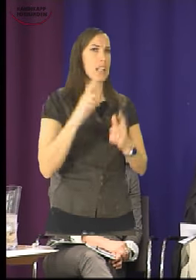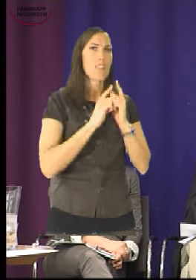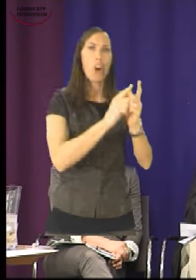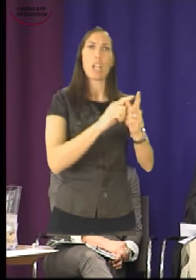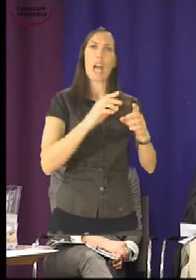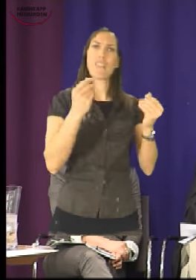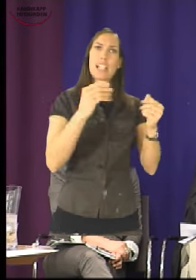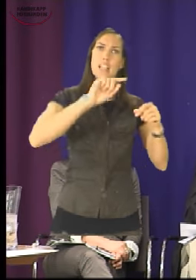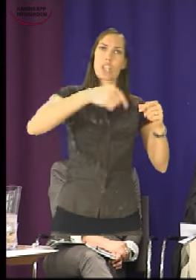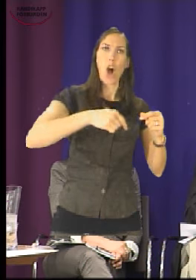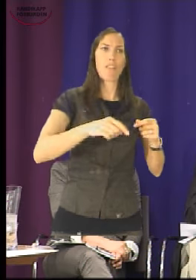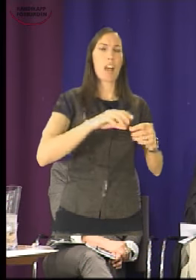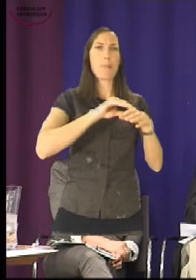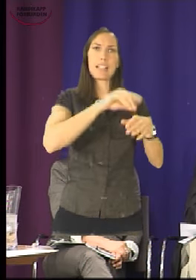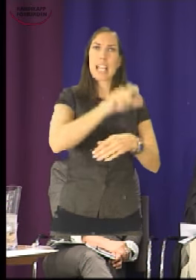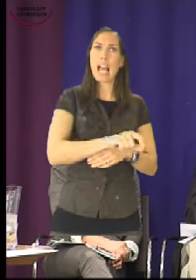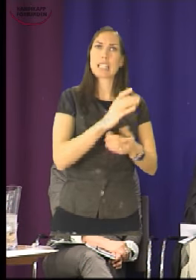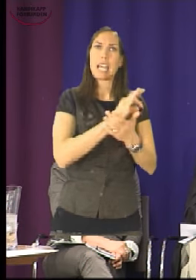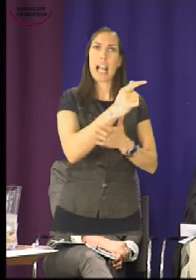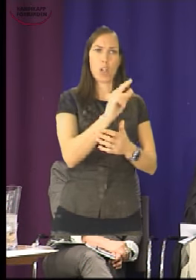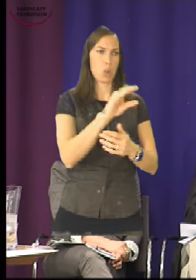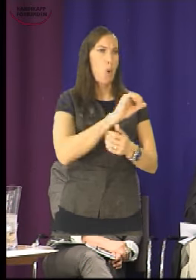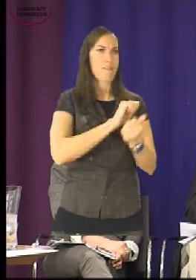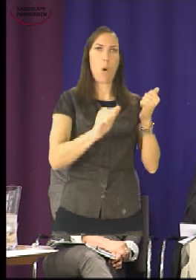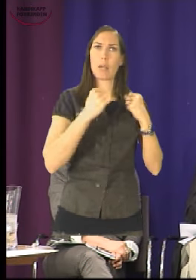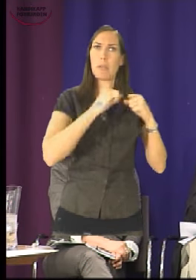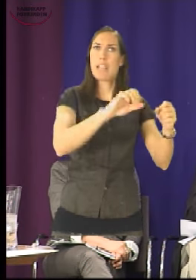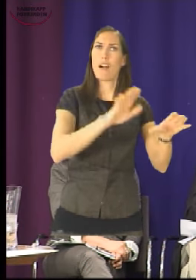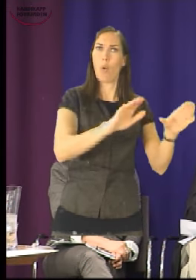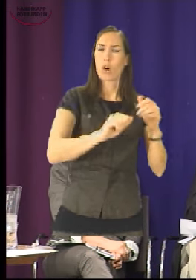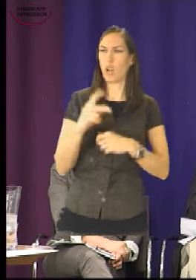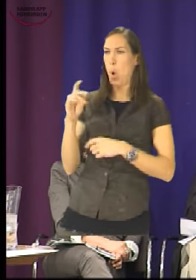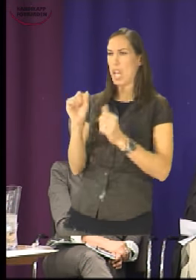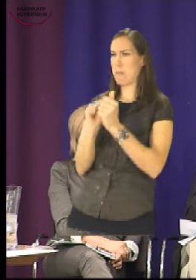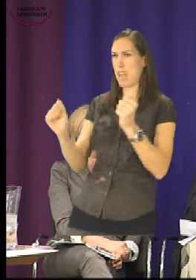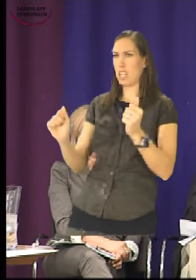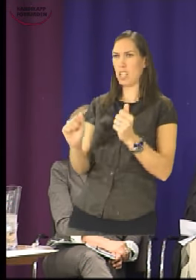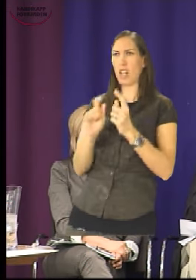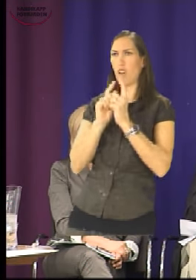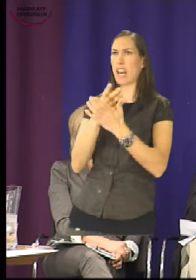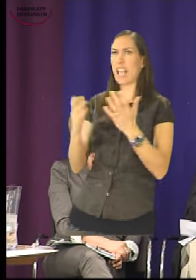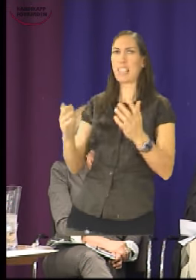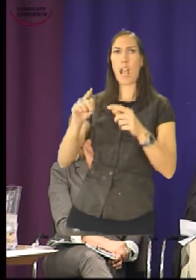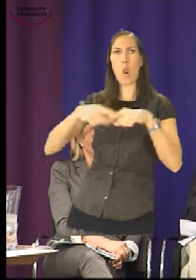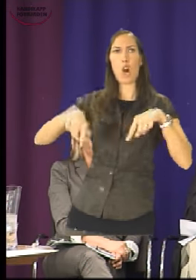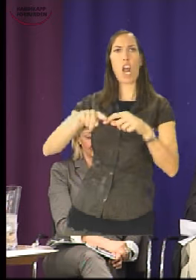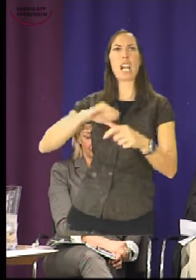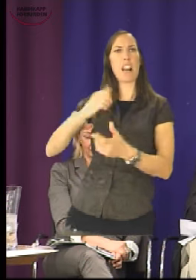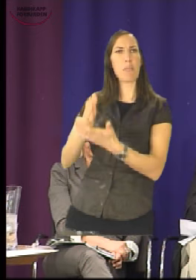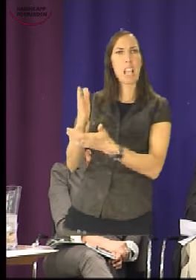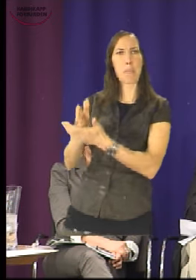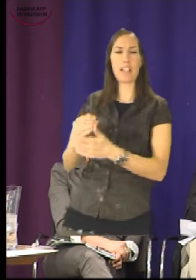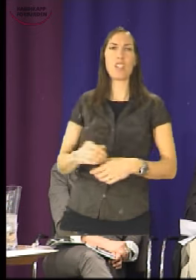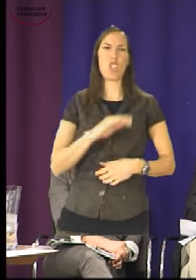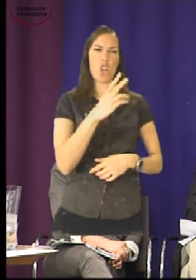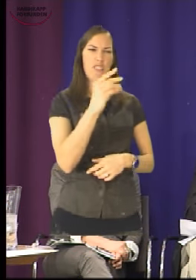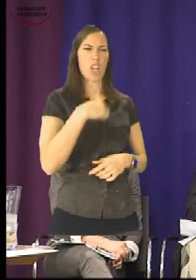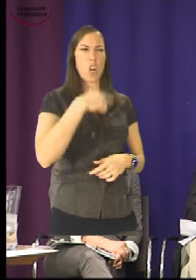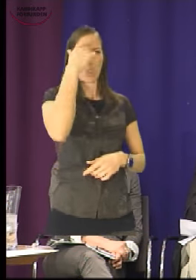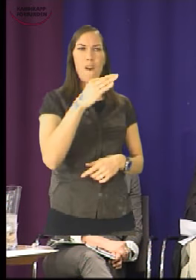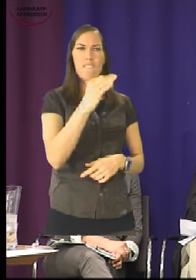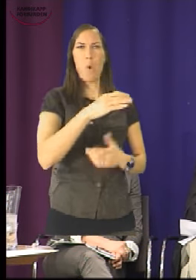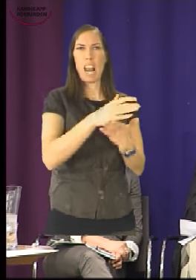så varför ska man få bedriva vård? Men det kommer i konflikt med det lokala självbestämmandet. Jag tror faktiskt att det är väldigt få landsting som inte